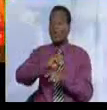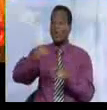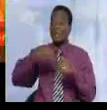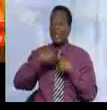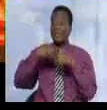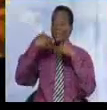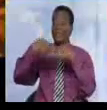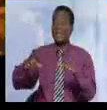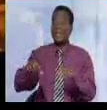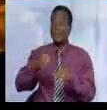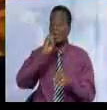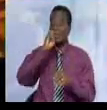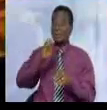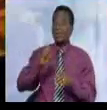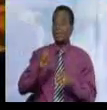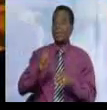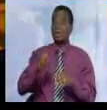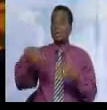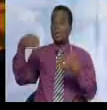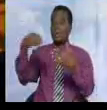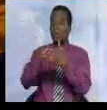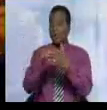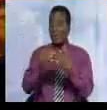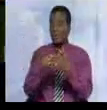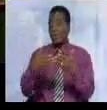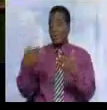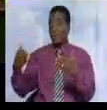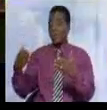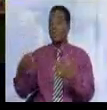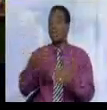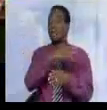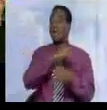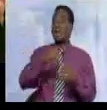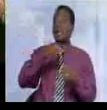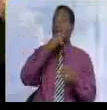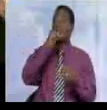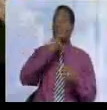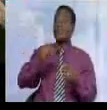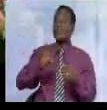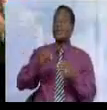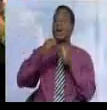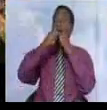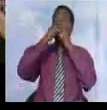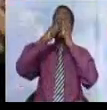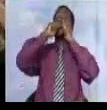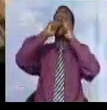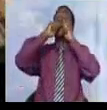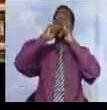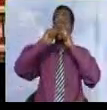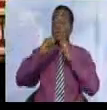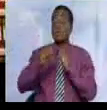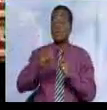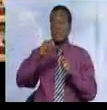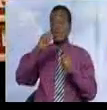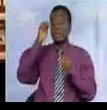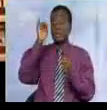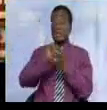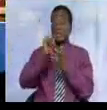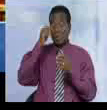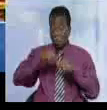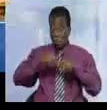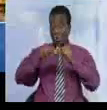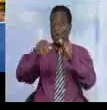même d'arriver à la maison. Une nouvelle donne que les clients devront désormais intégrer. Certains apprécient déjà. On doit